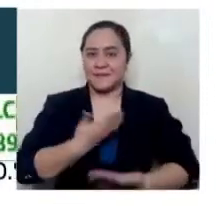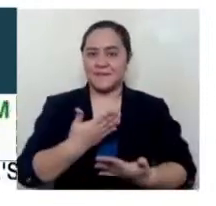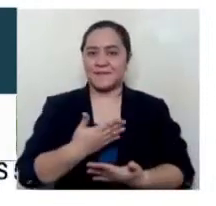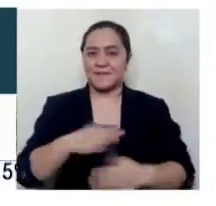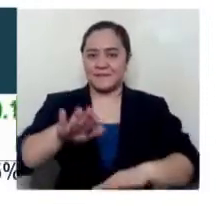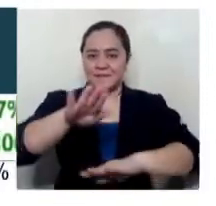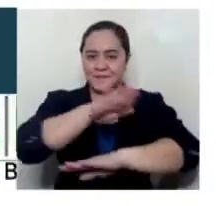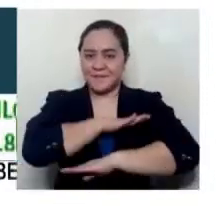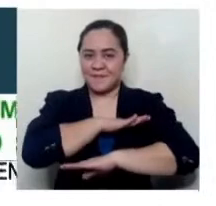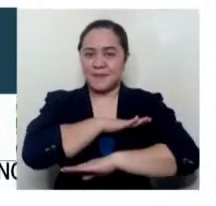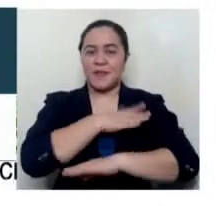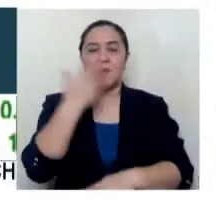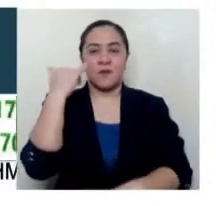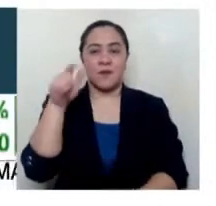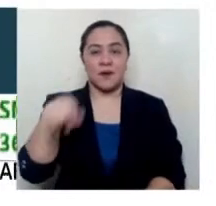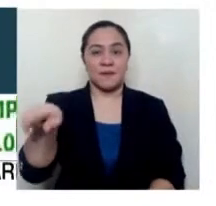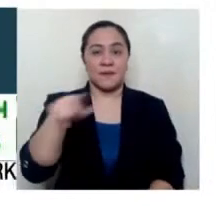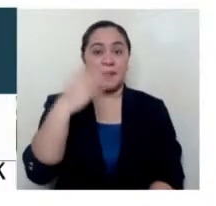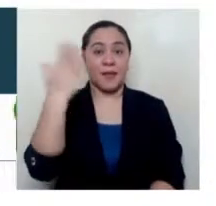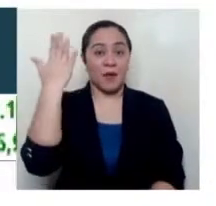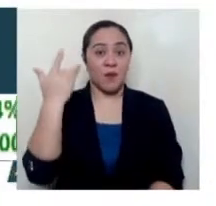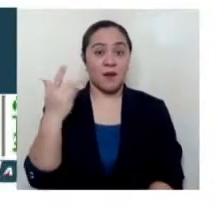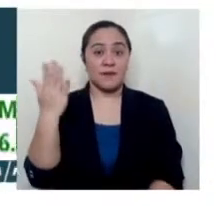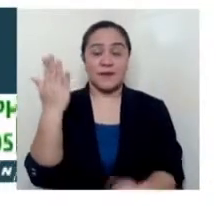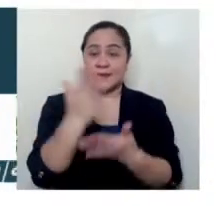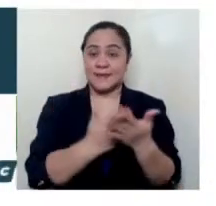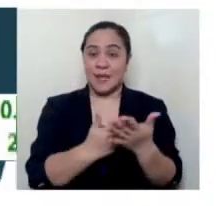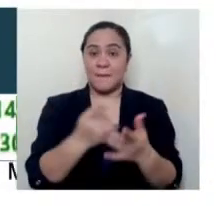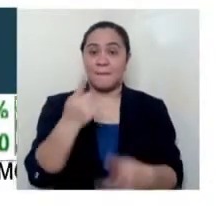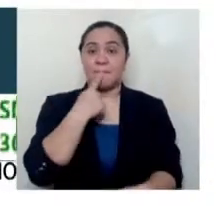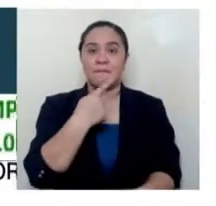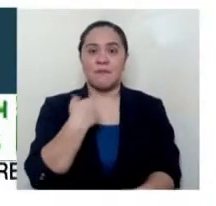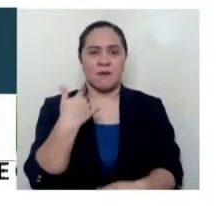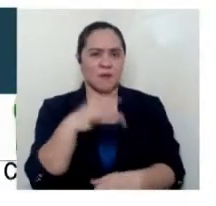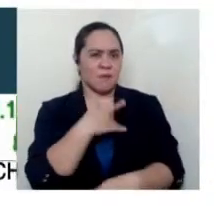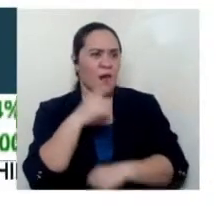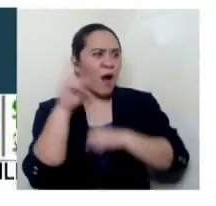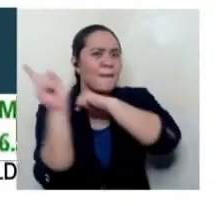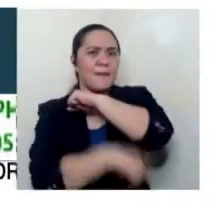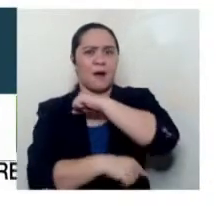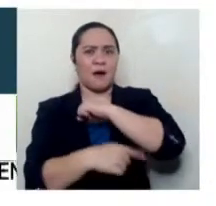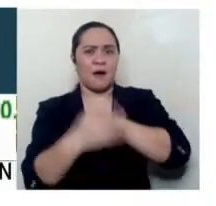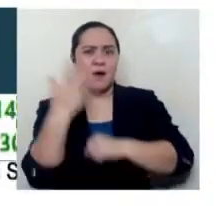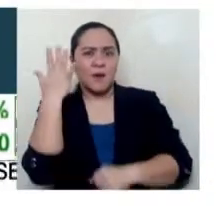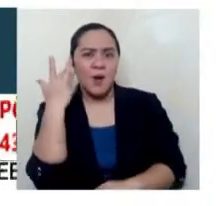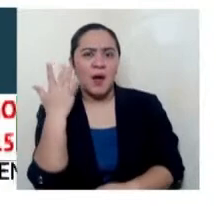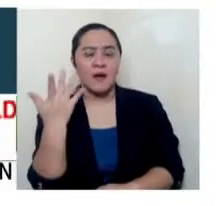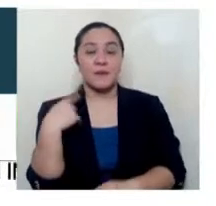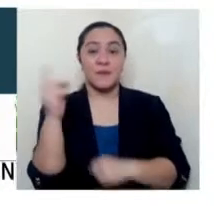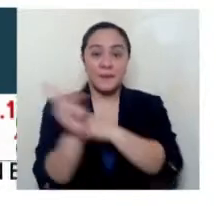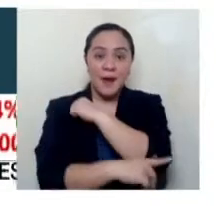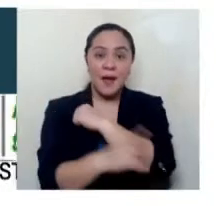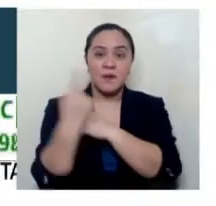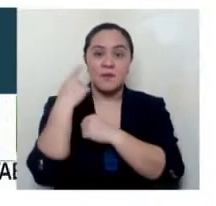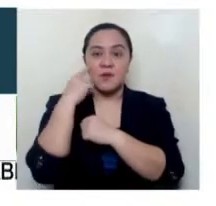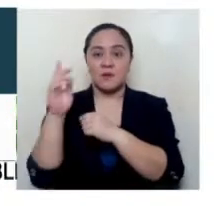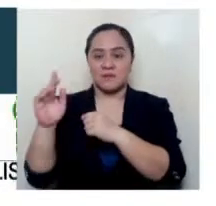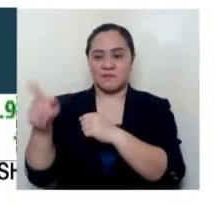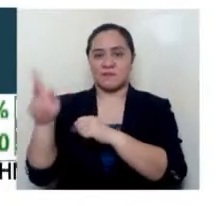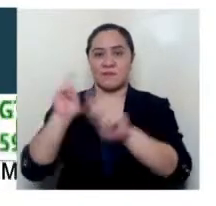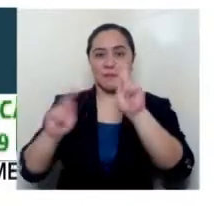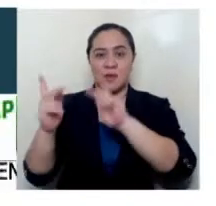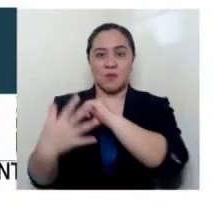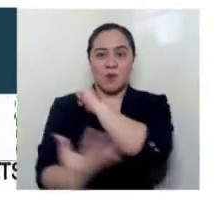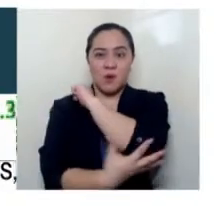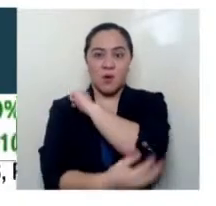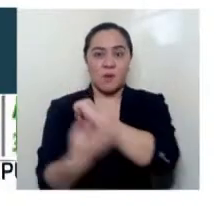parang ang tingin din ng iba, parang pinaparusahan yung mga indigents kapag tanggalin pa